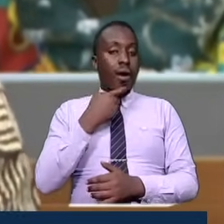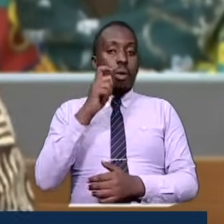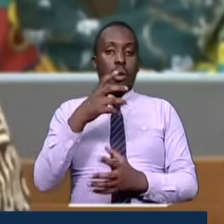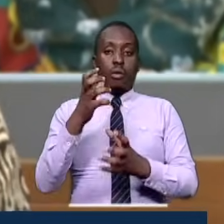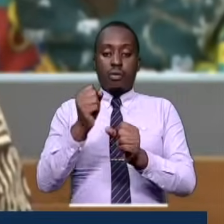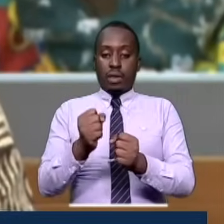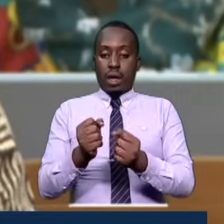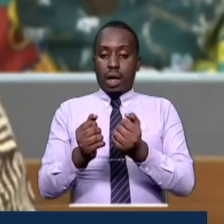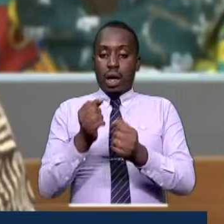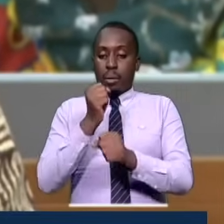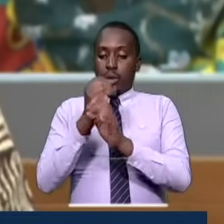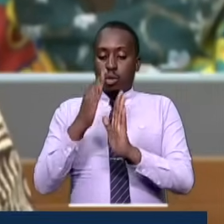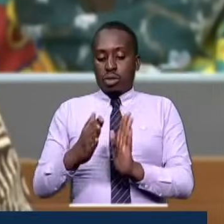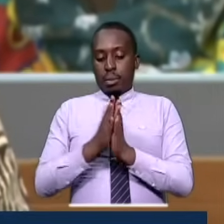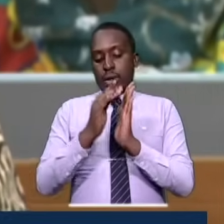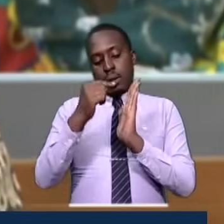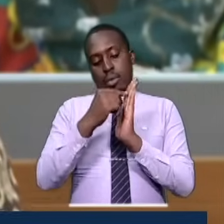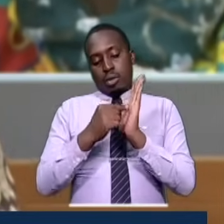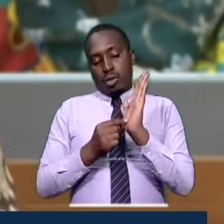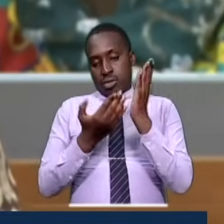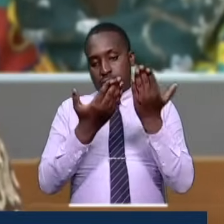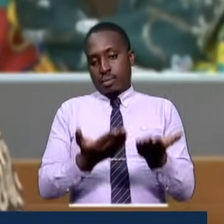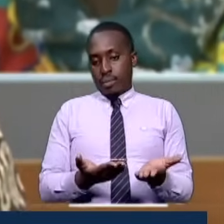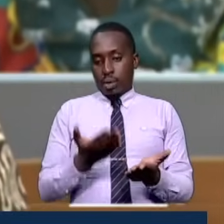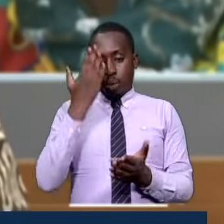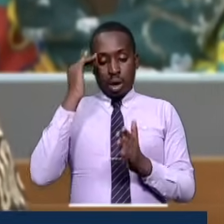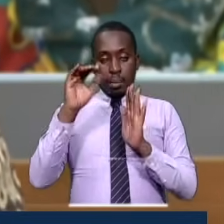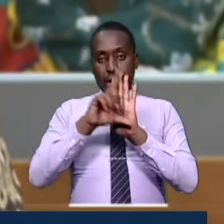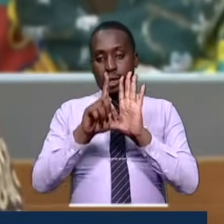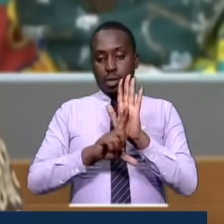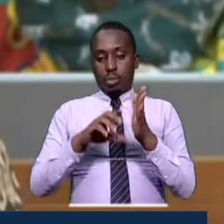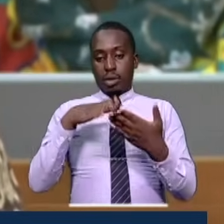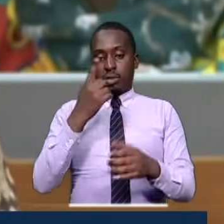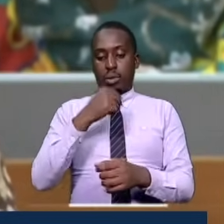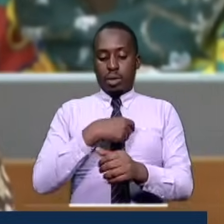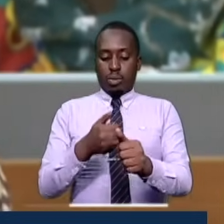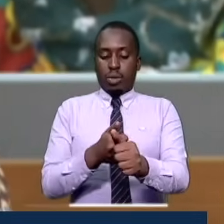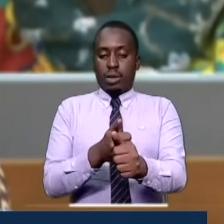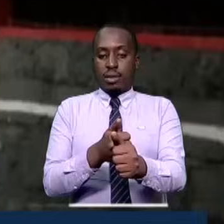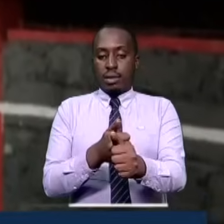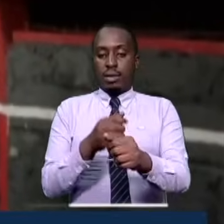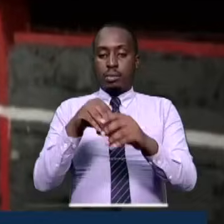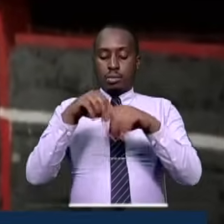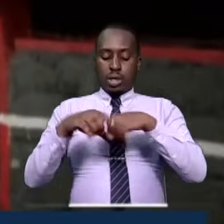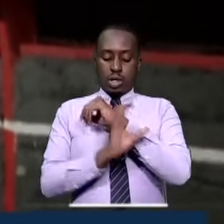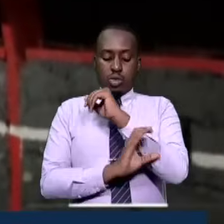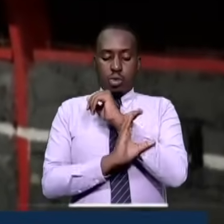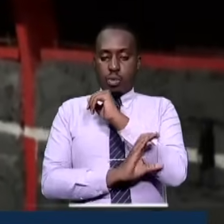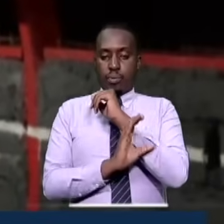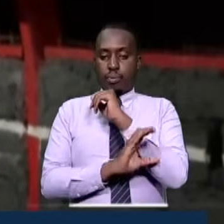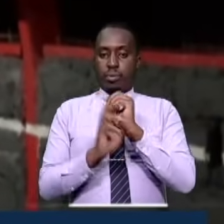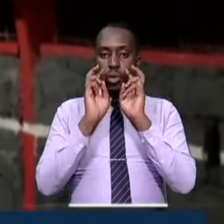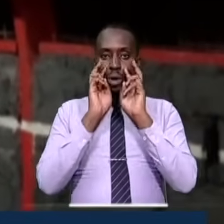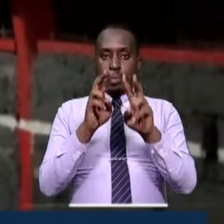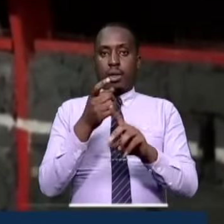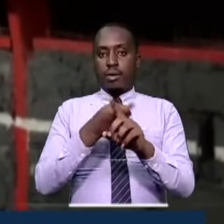abakozi n'amabwiriza akaba ari kuko n'amategeko menshi tugenderaho ya muri iki gihugu urebye